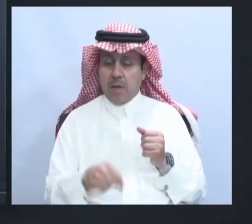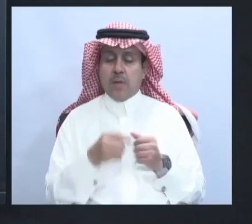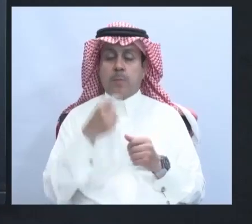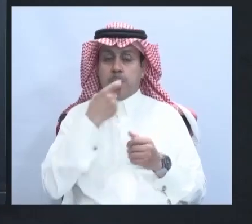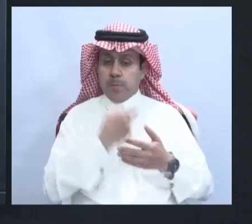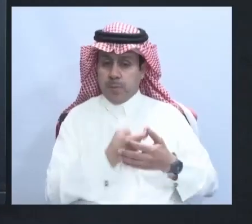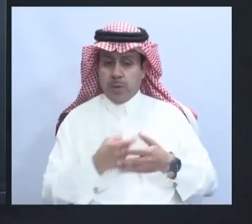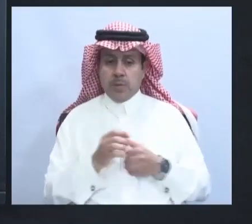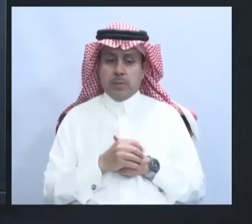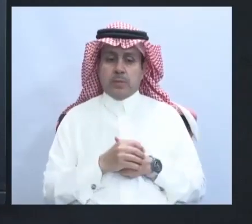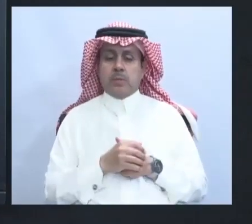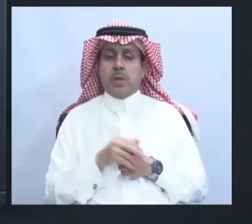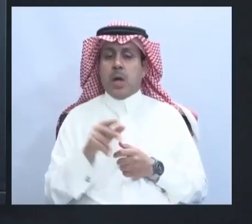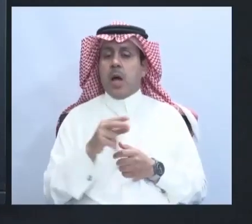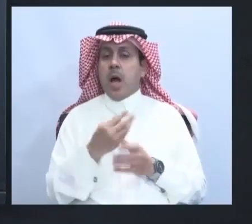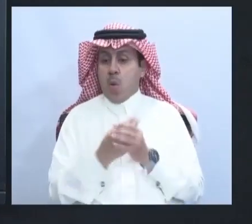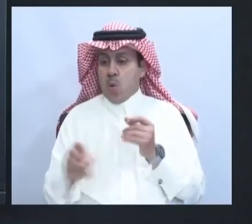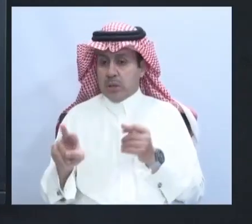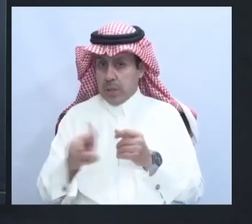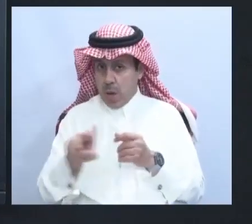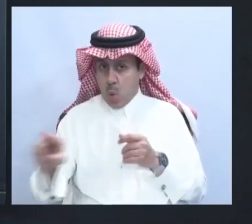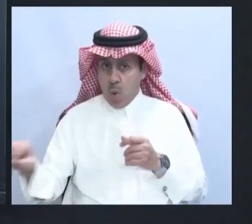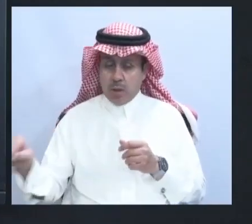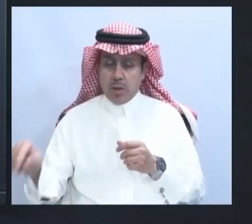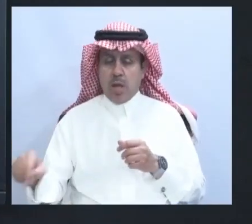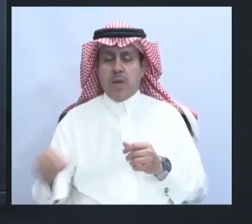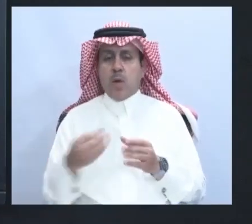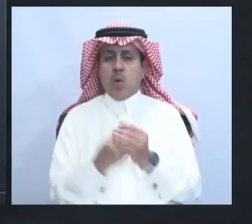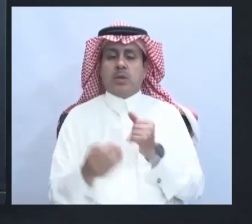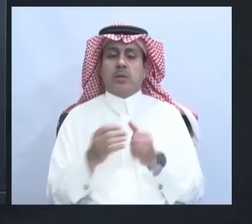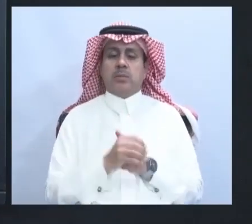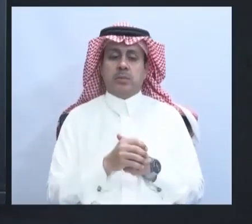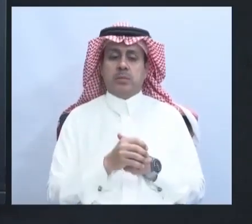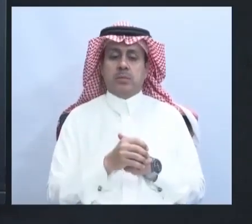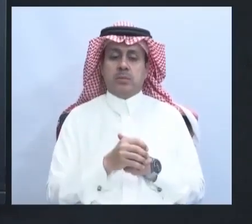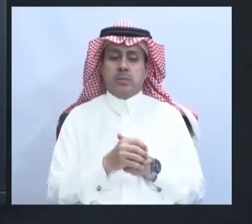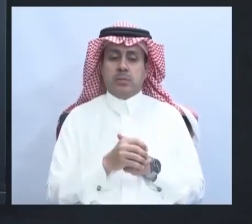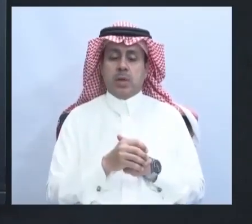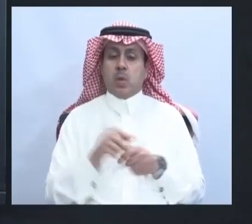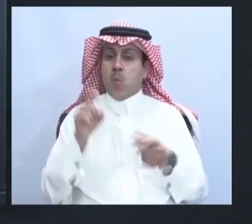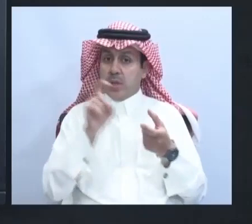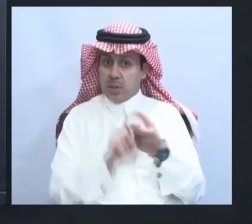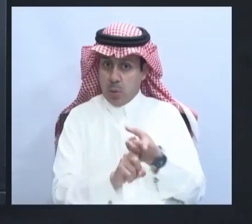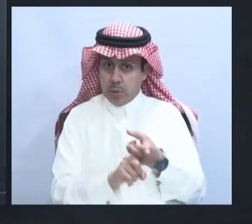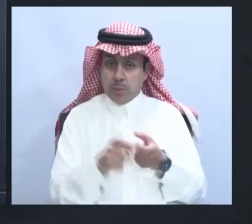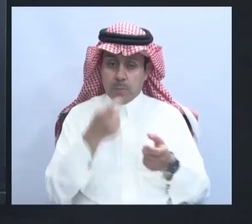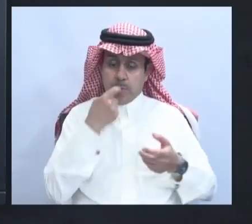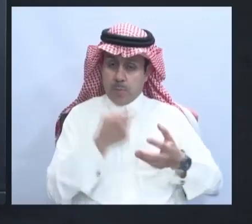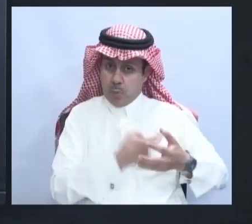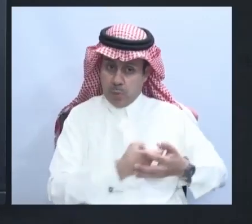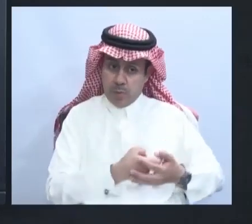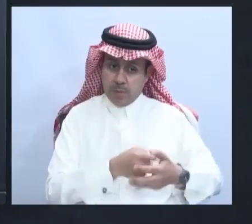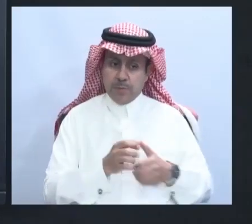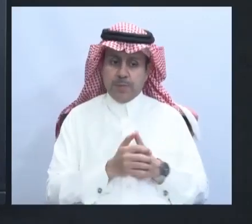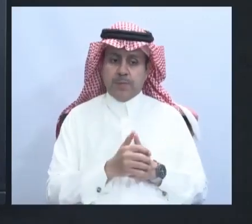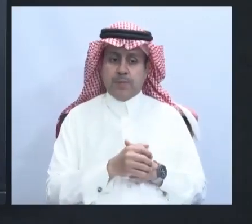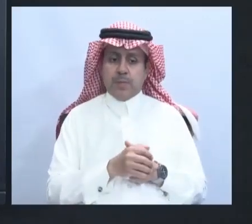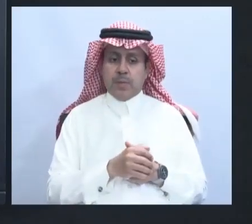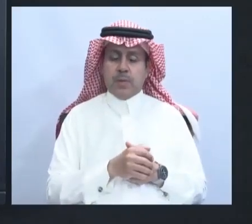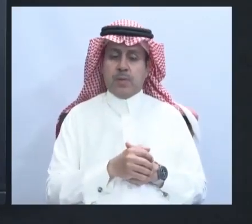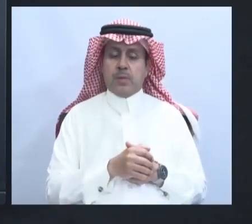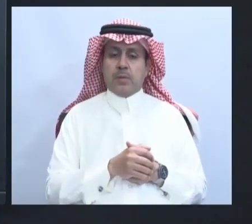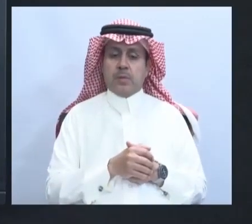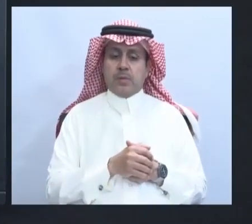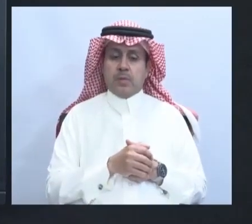المرضعه يكونون اخوانا لهذا المرتضع وزوج المراه التي ارضعت هذا